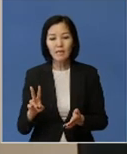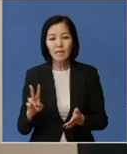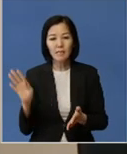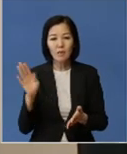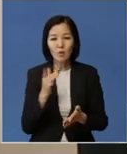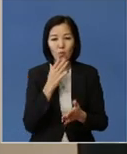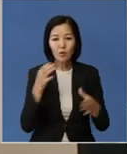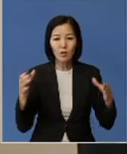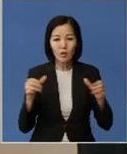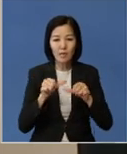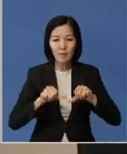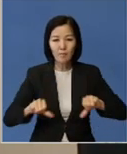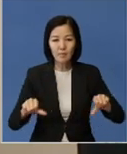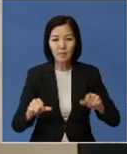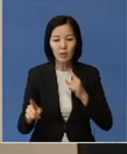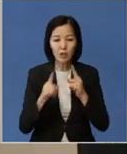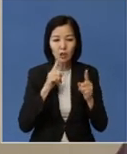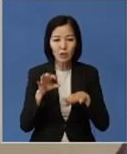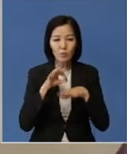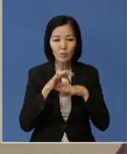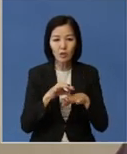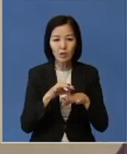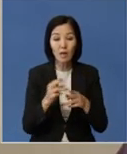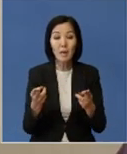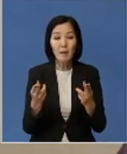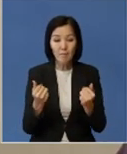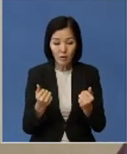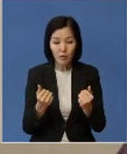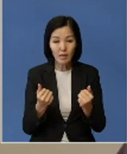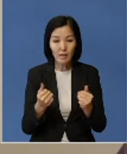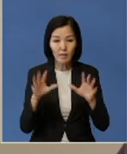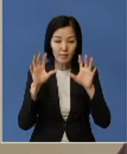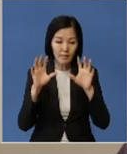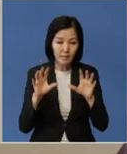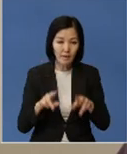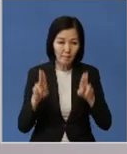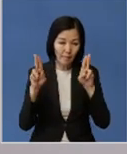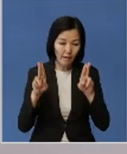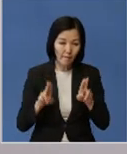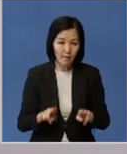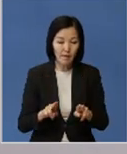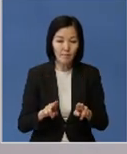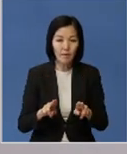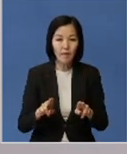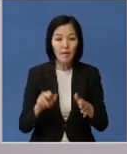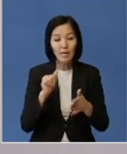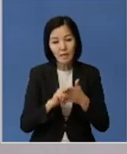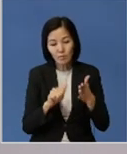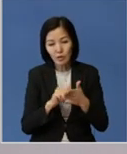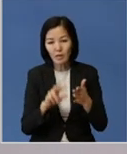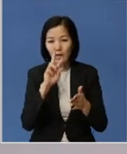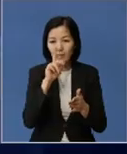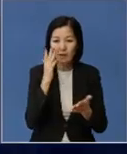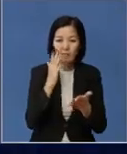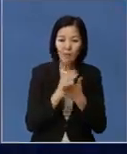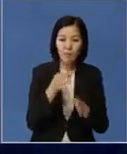жұмыс тобының кезекті отырысы өтеді. Отырыста мақұлданған емле ережесінің жаппай қолданылуы, артықшылығы мен кем-кетігін ғалымдар